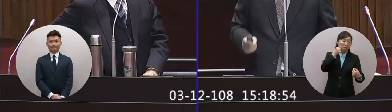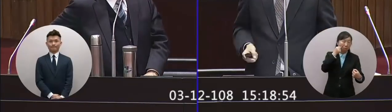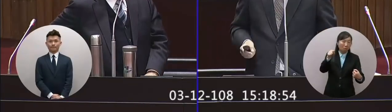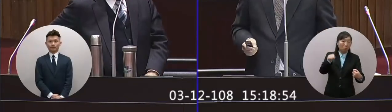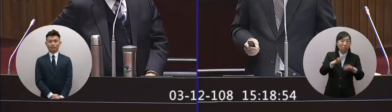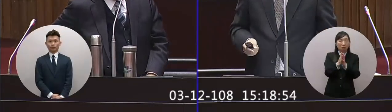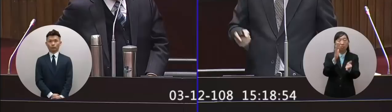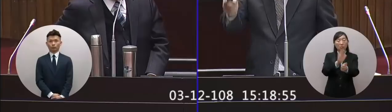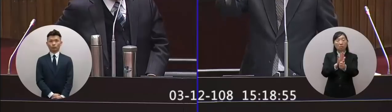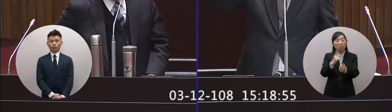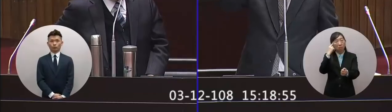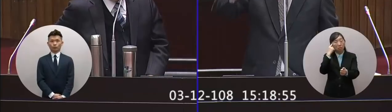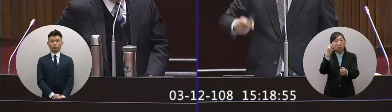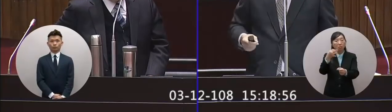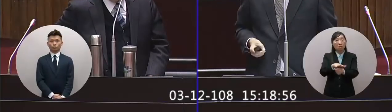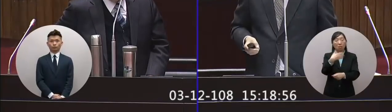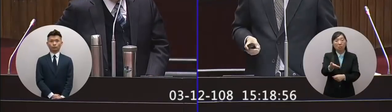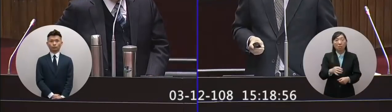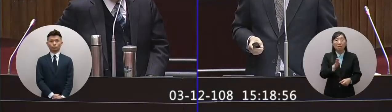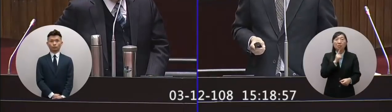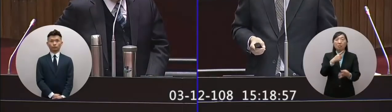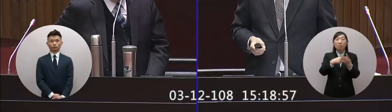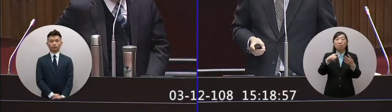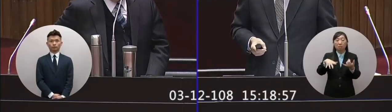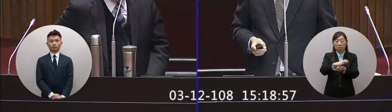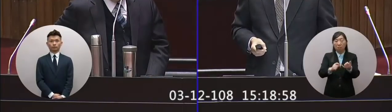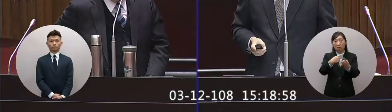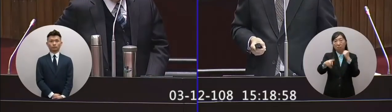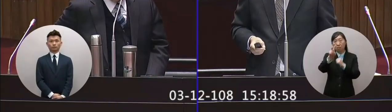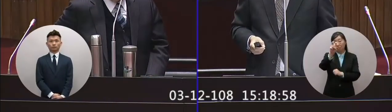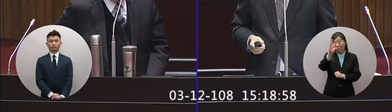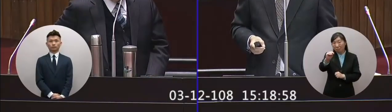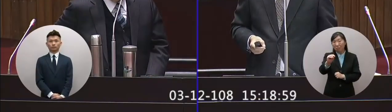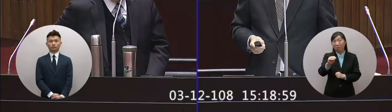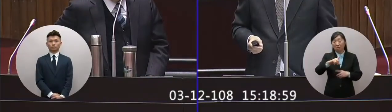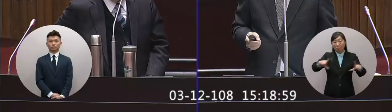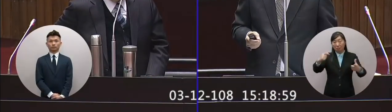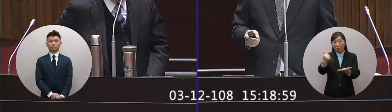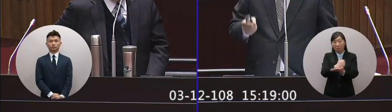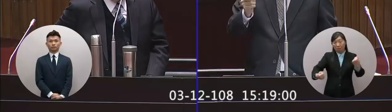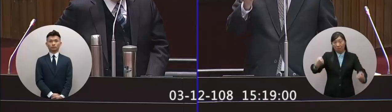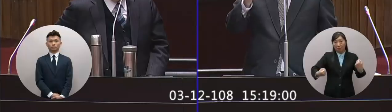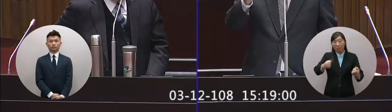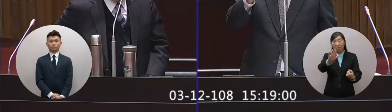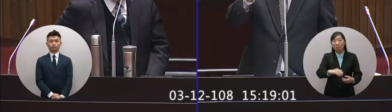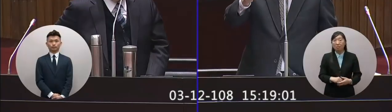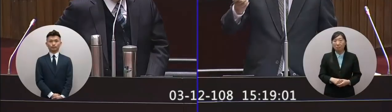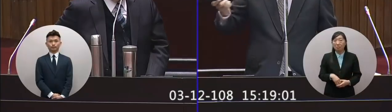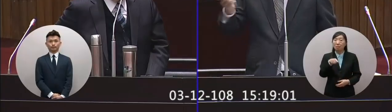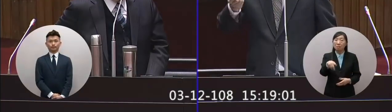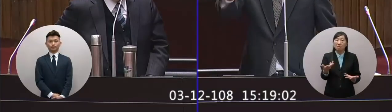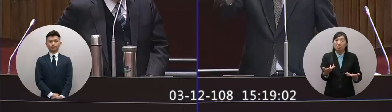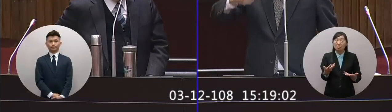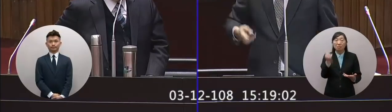过你要怎样？我们全国有二十几万台大客车呢，啊。20几万，啊，